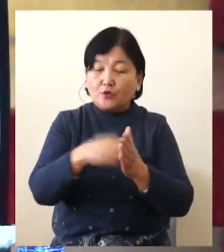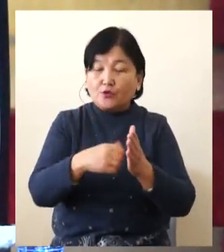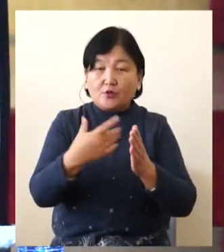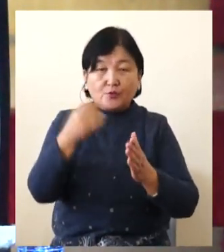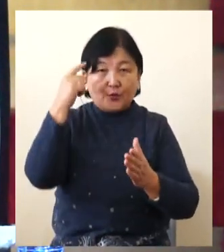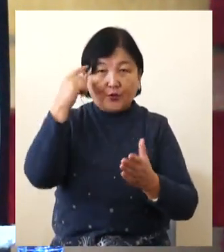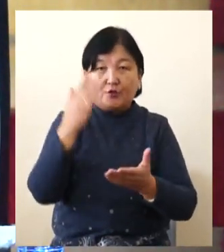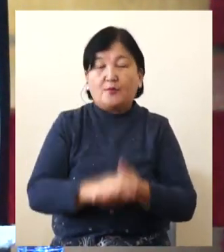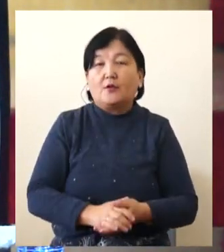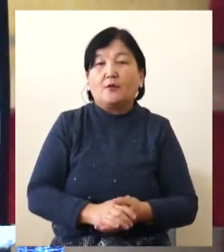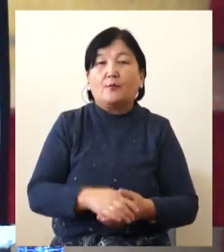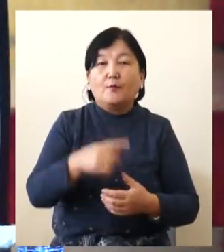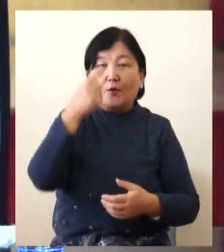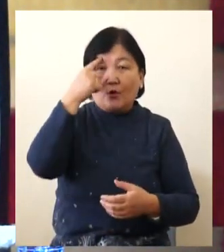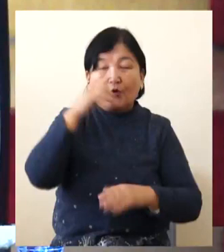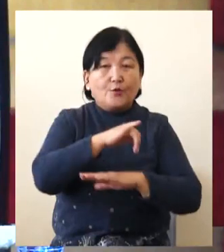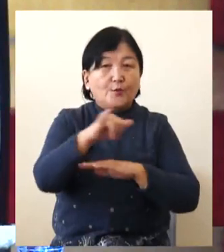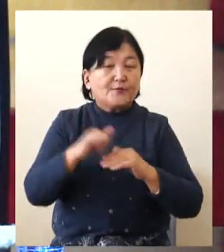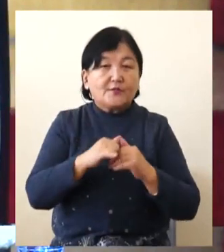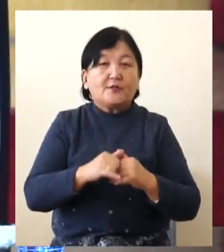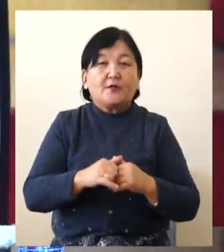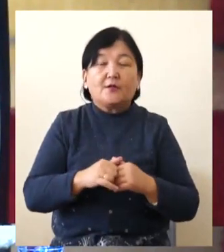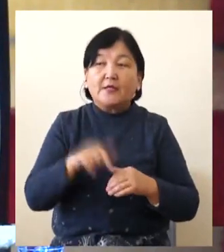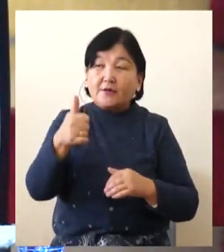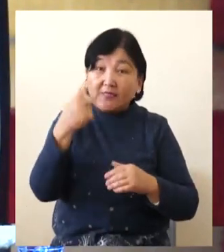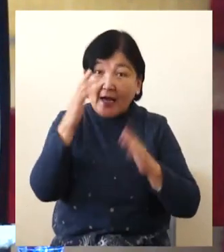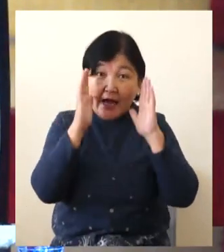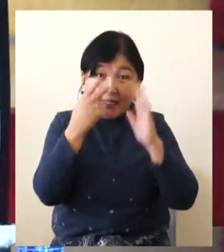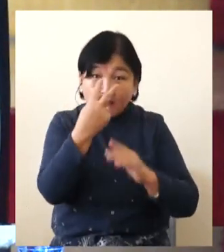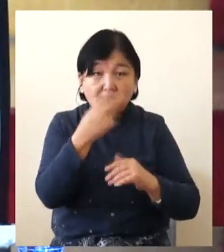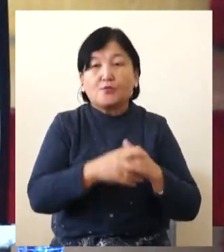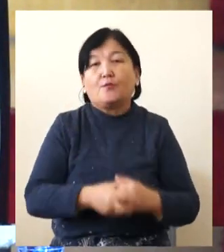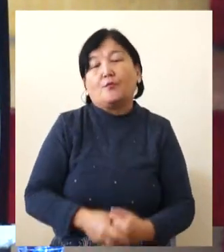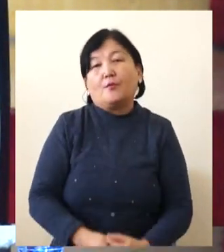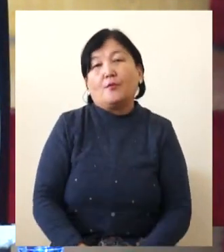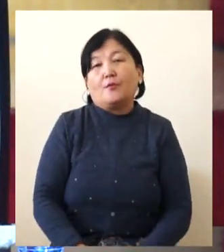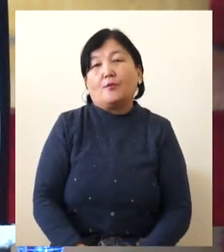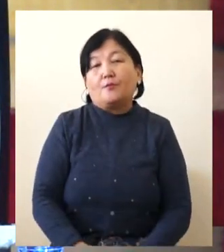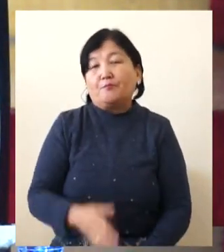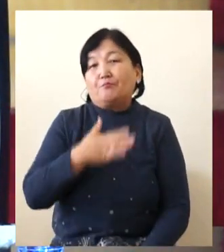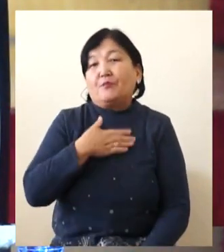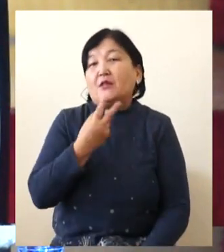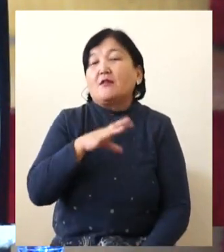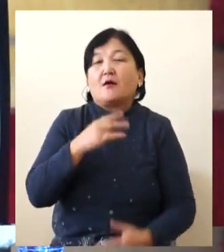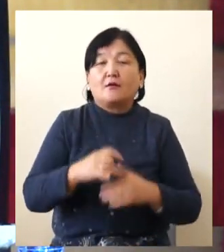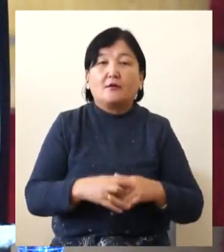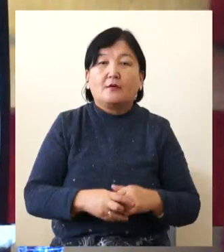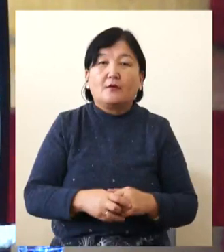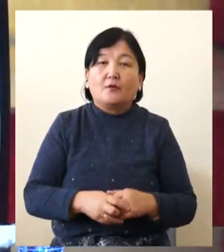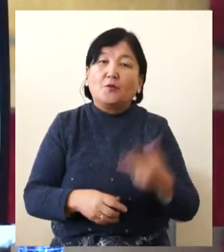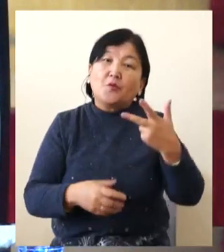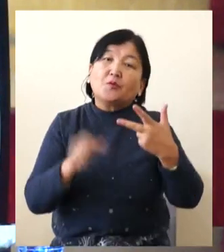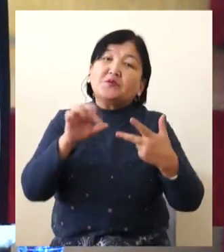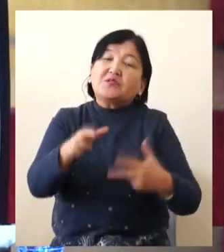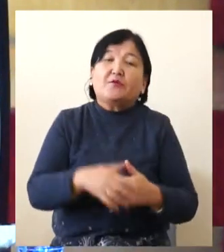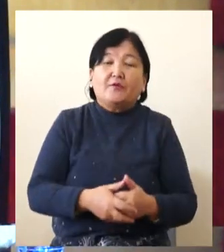байна. Тэгээд ч Монгол улсад бол бид нэр танаар анзаарсангүй юу? Бид нар ер нь нөгөө